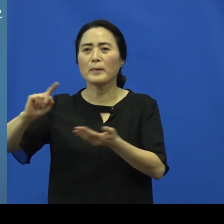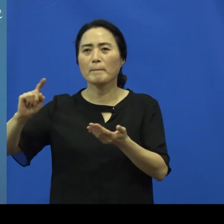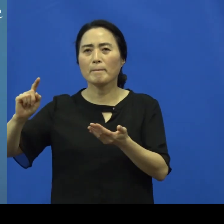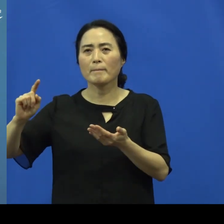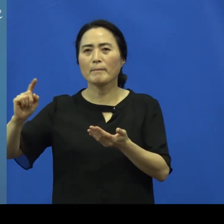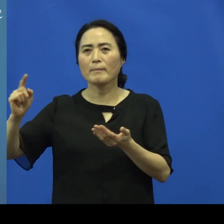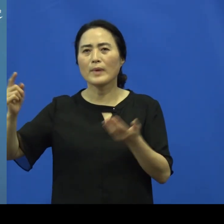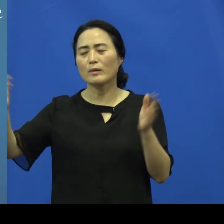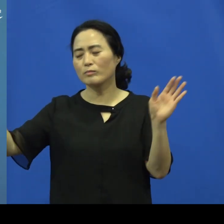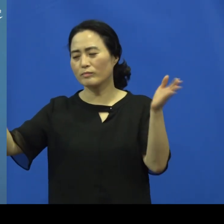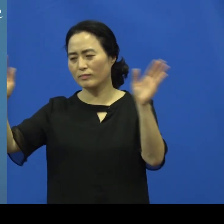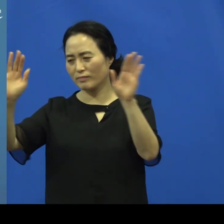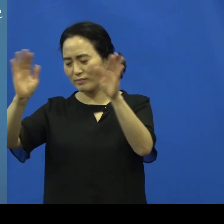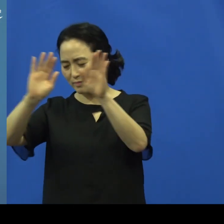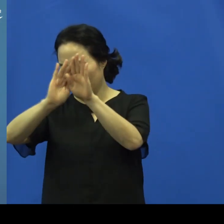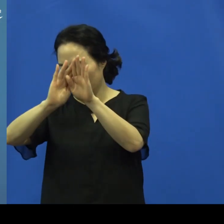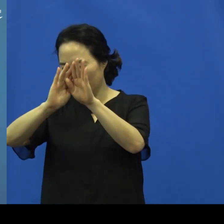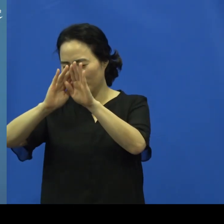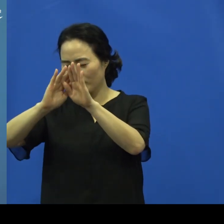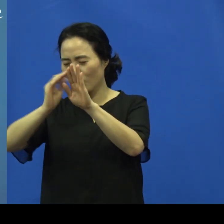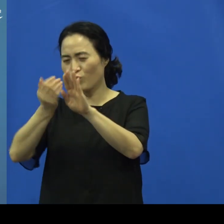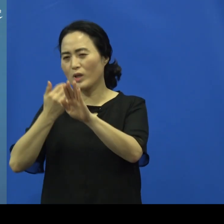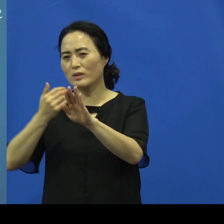스프랑크 니조마의 아버지의 마음인 거죠.